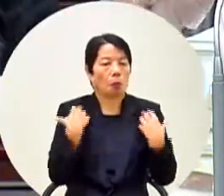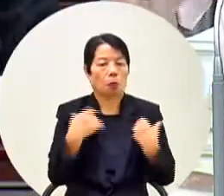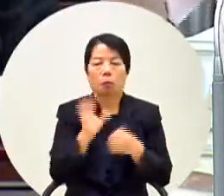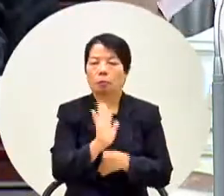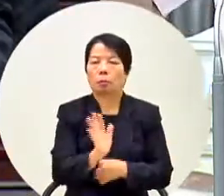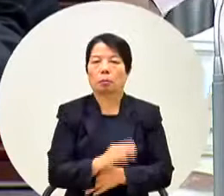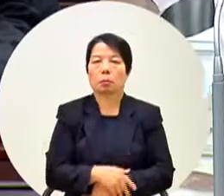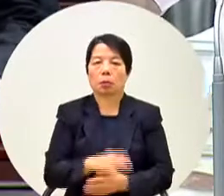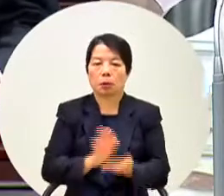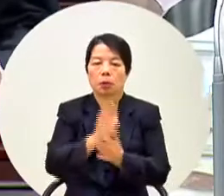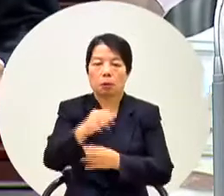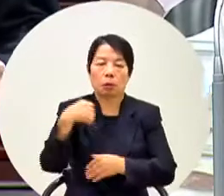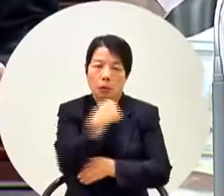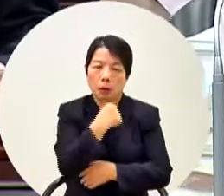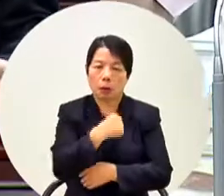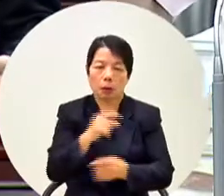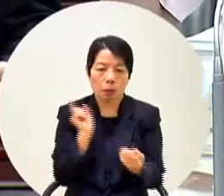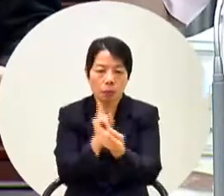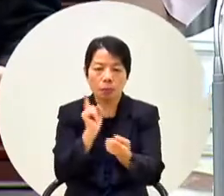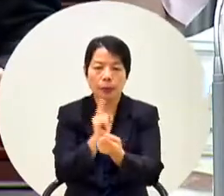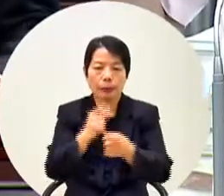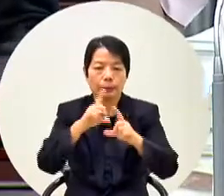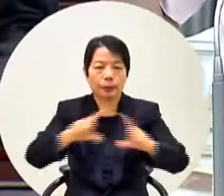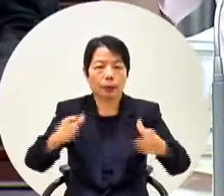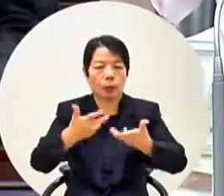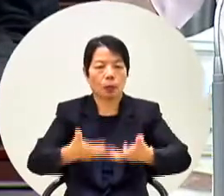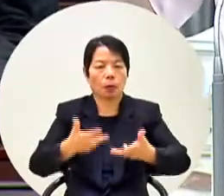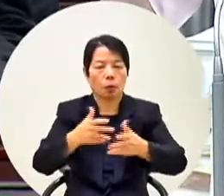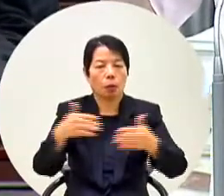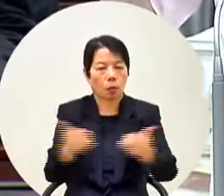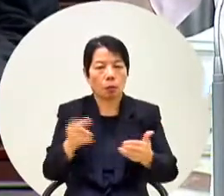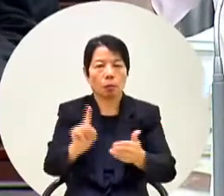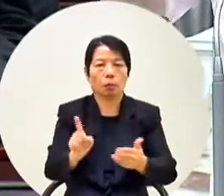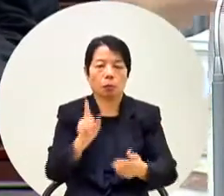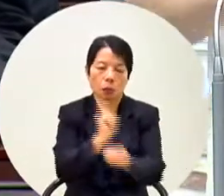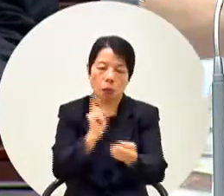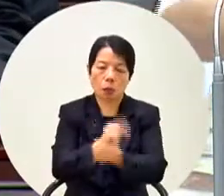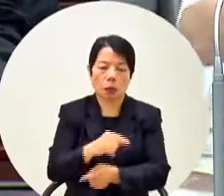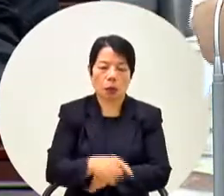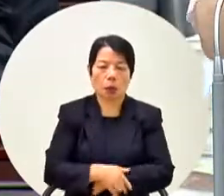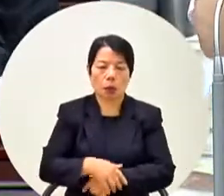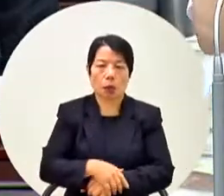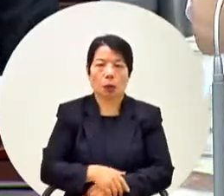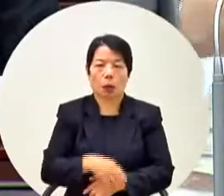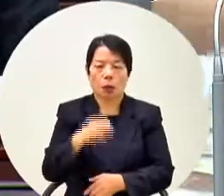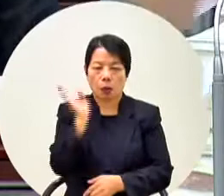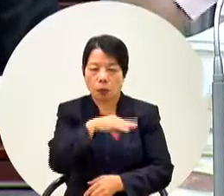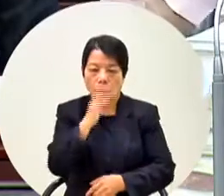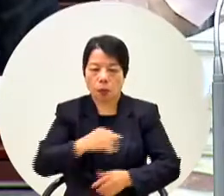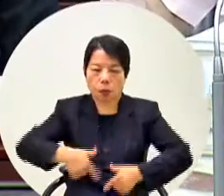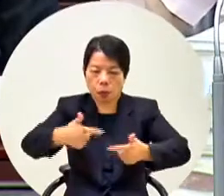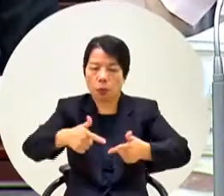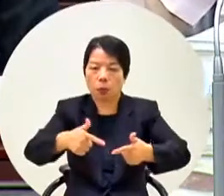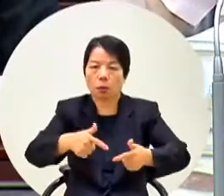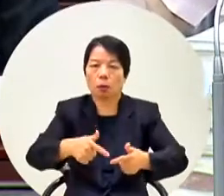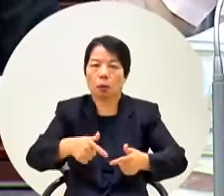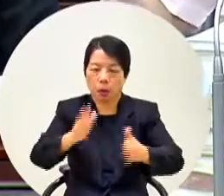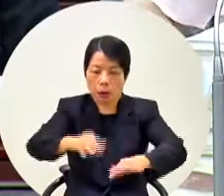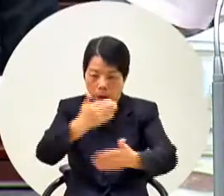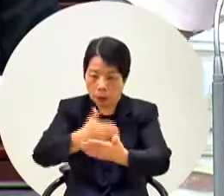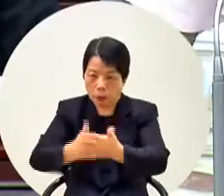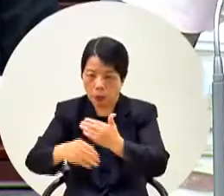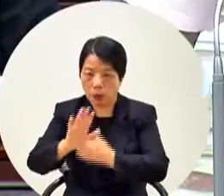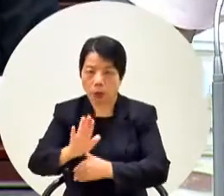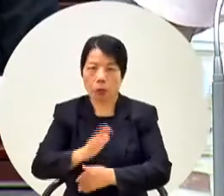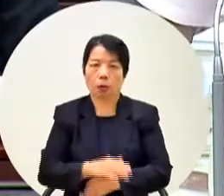湾面临足大个问题，这粪扫的气化，大家等尽量，已经拢在做啊。 黄议员，我